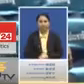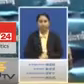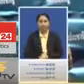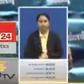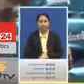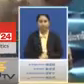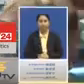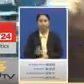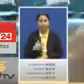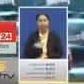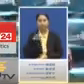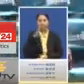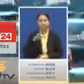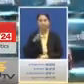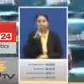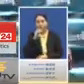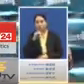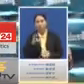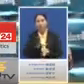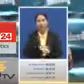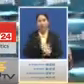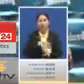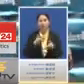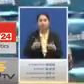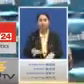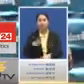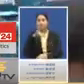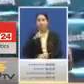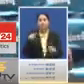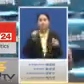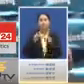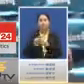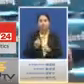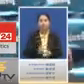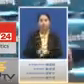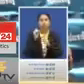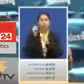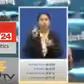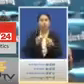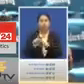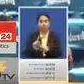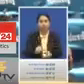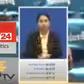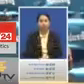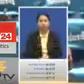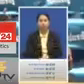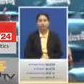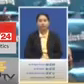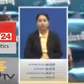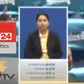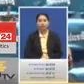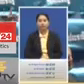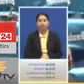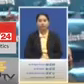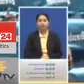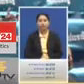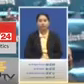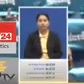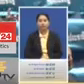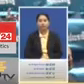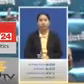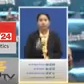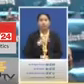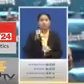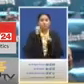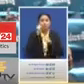แม่นานๆพูดทีท่านประธาน ครับท่านประท้วงข้อไหนว่าก่อนเลย ผมขอประท้วงท่านที่กำลัง